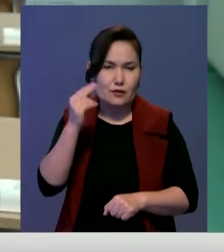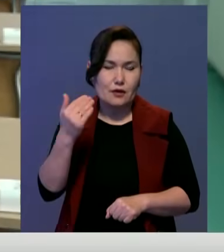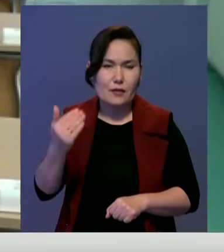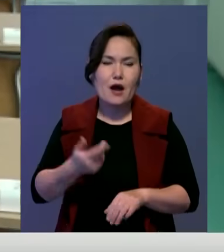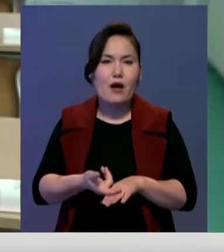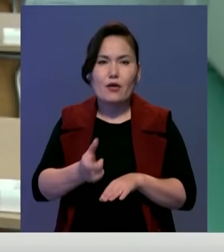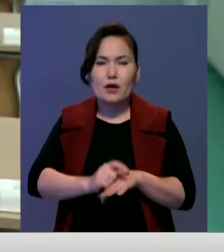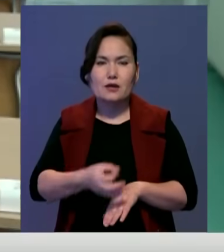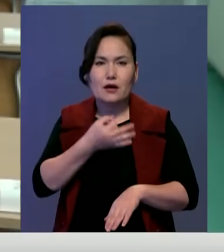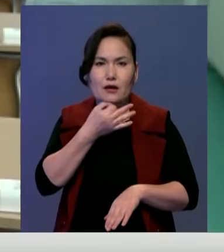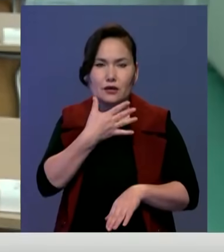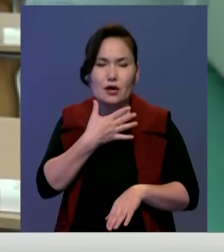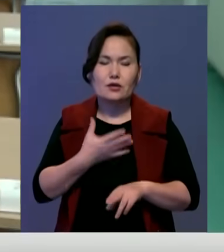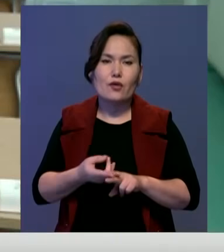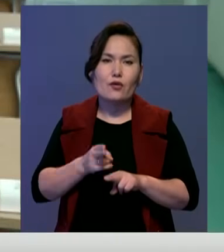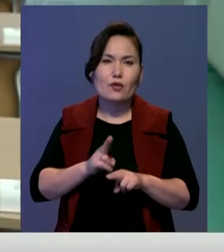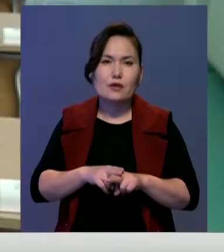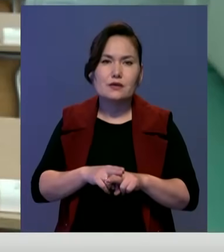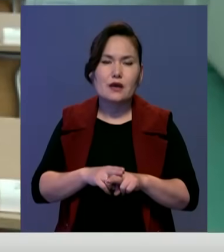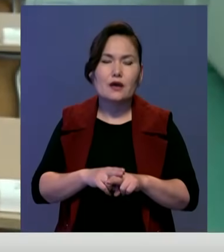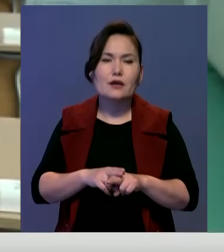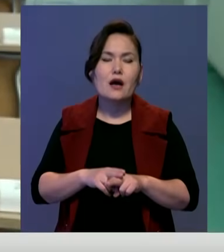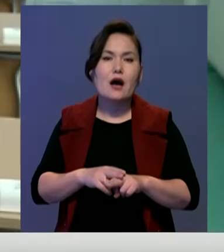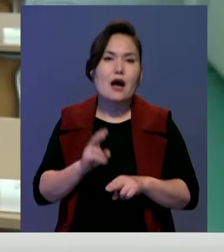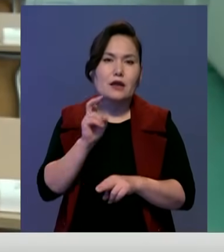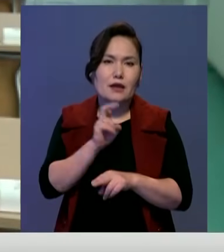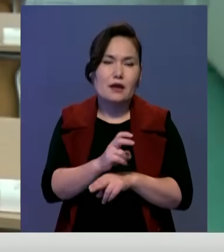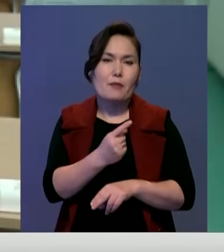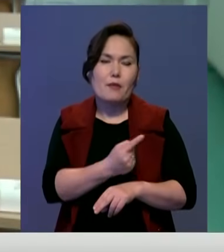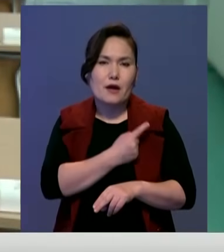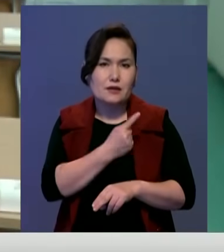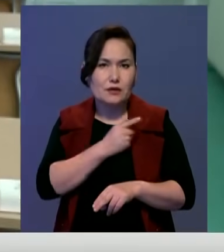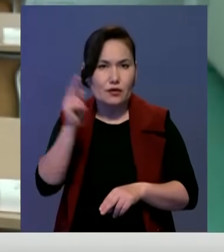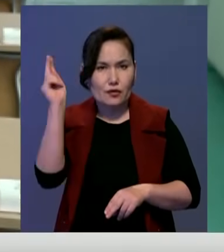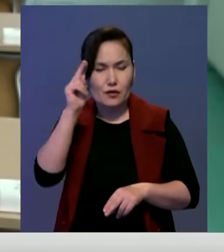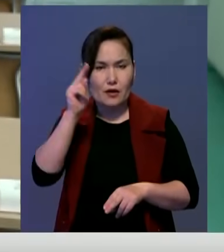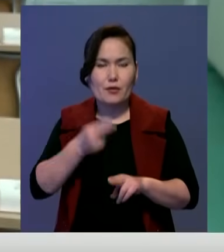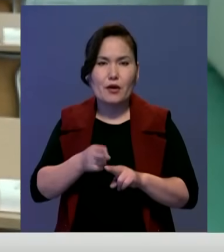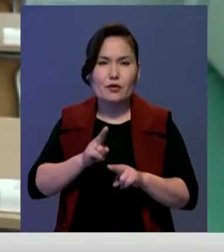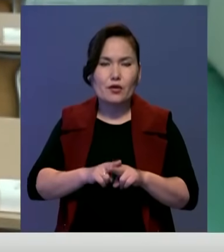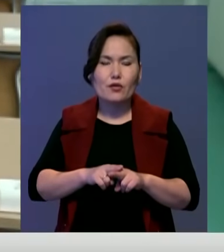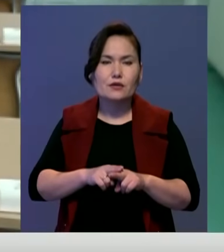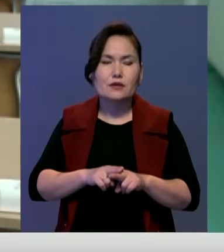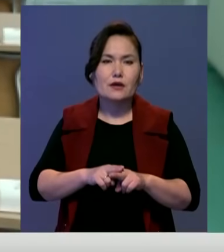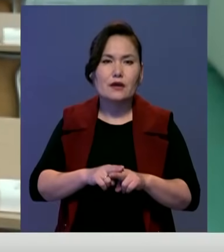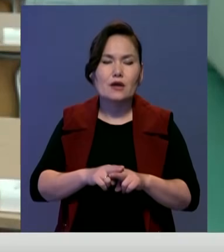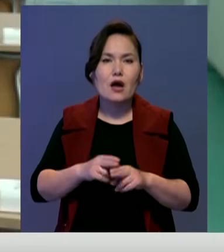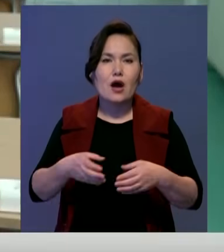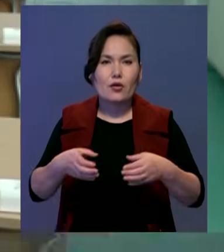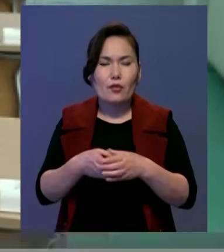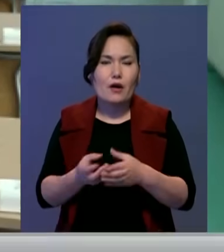маған өте қатты ұнады да, сосын осы үйірмеге келді. Осы үйірмеге келгеннен кейін біз